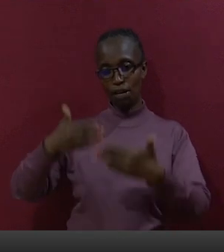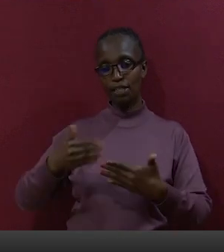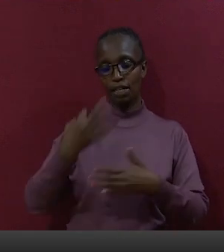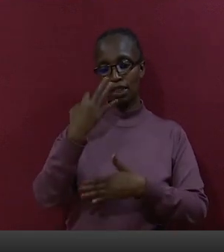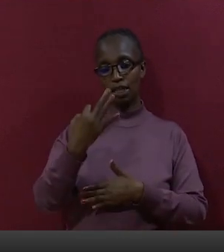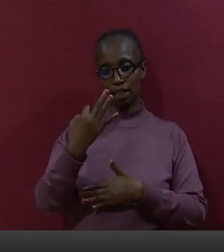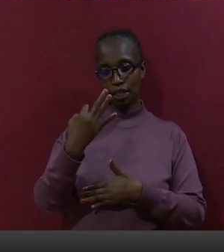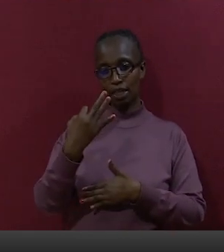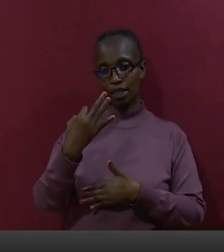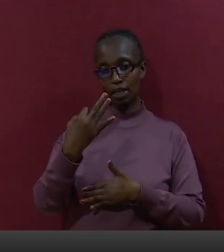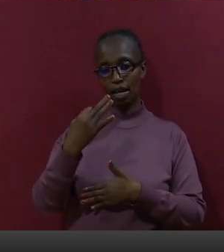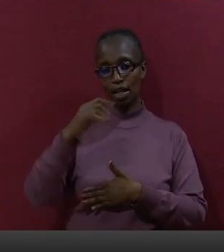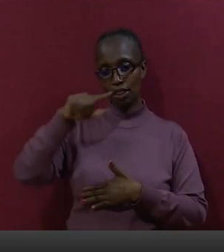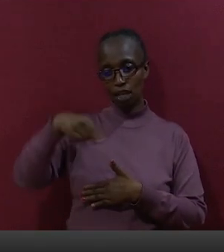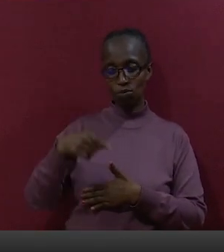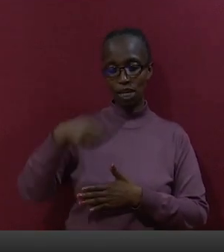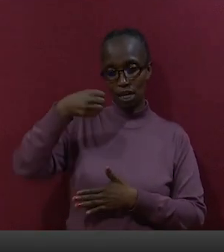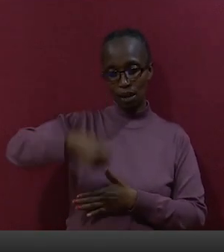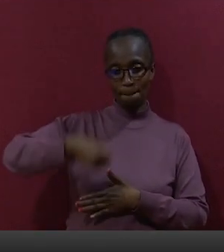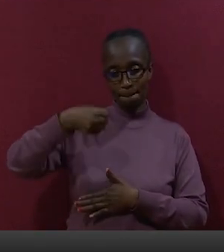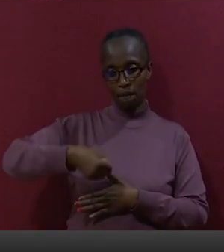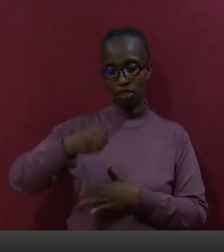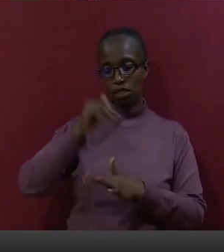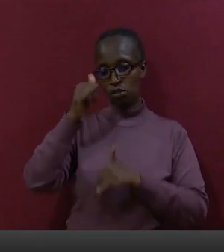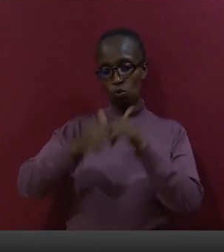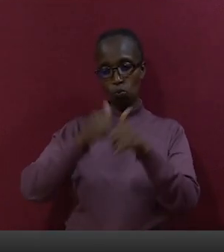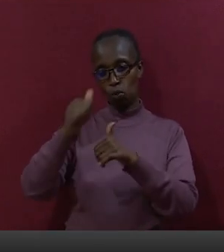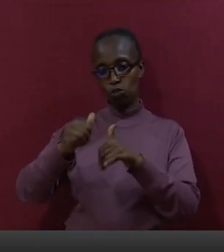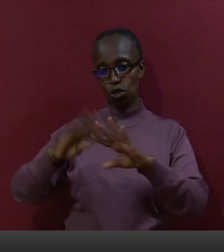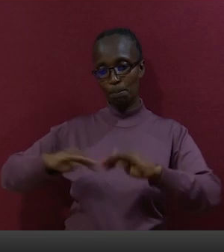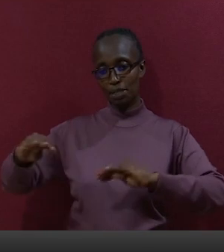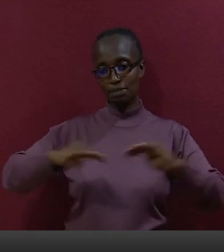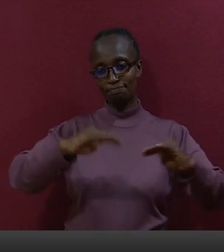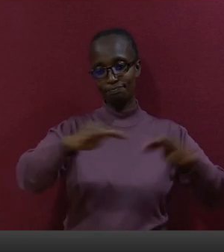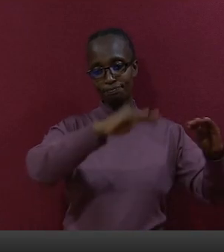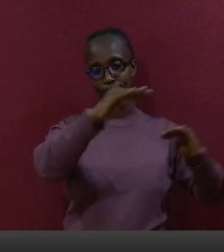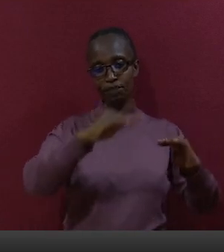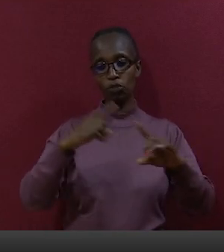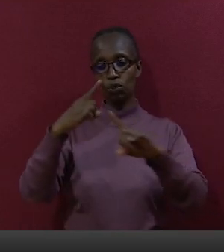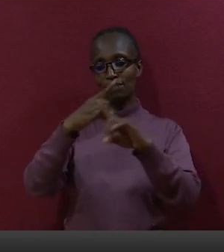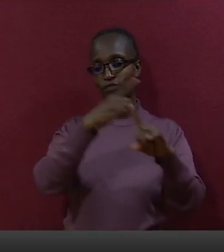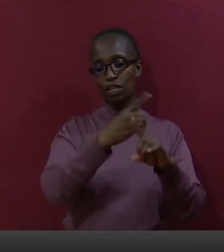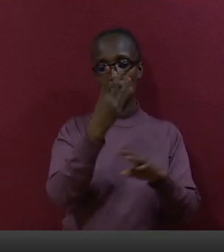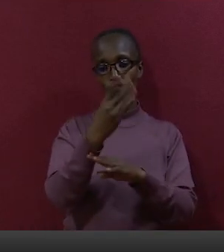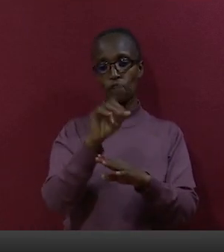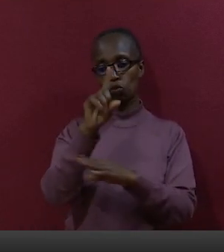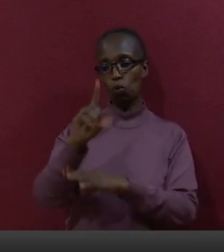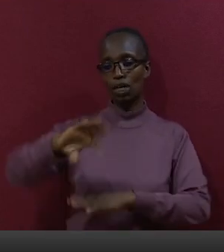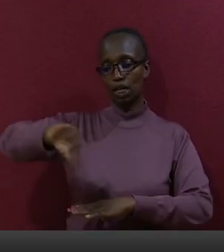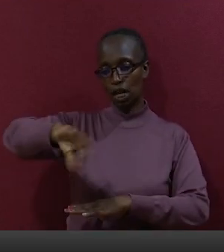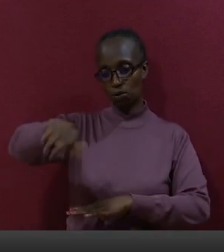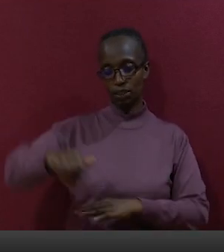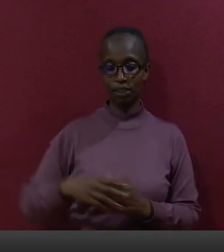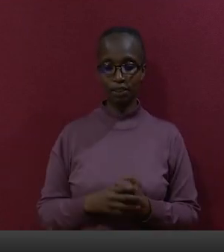huu serikali imetayarisha magunia zaidi ya milioni 3.5 ya mbolea kuambatana na mimea inayokuwa katika maeneo